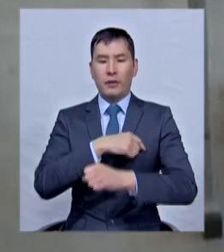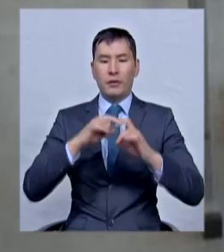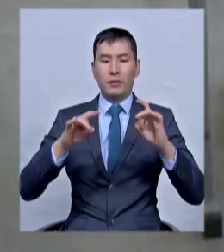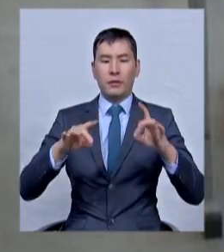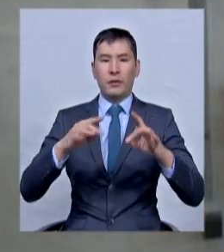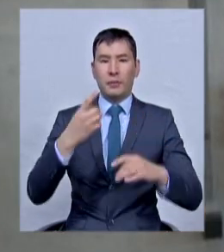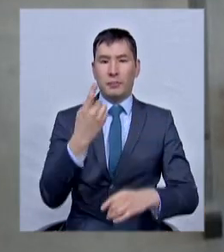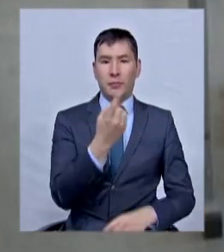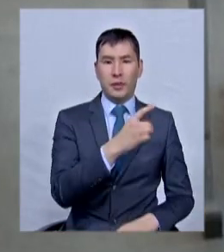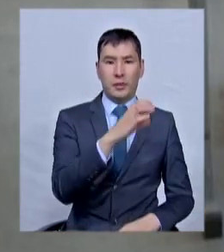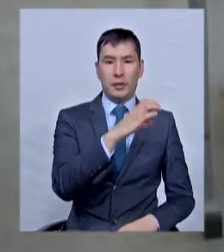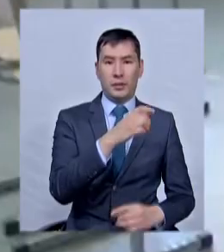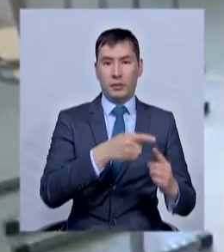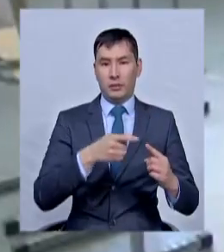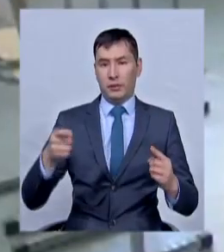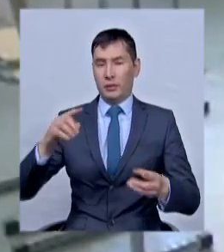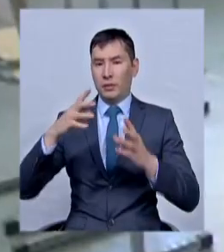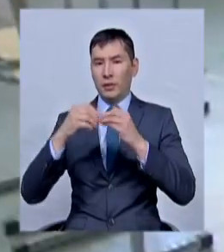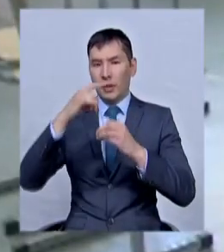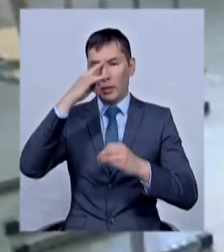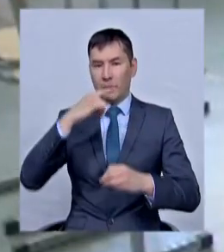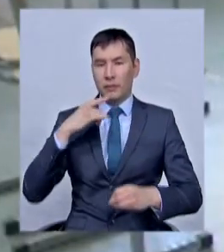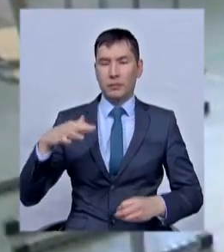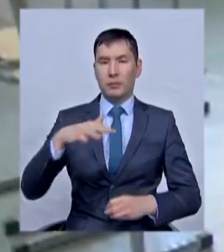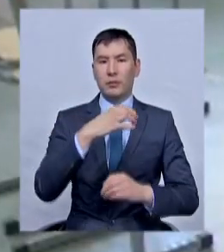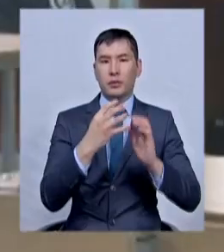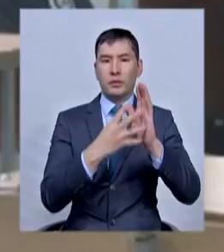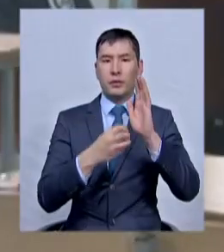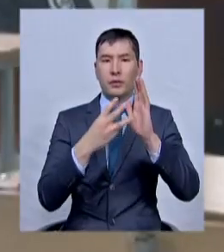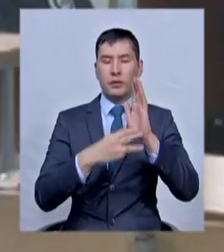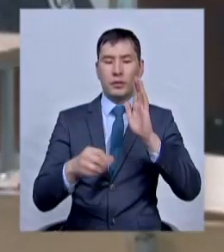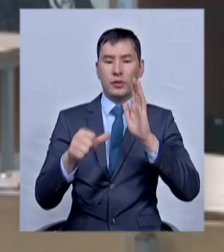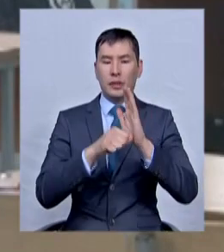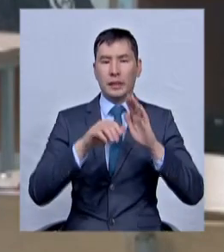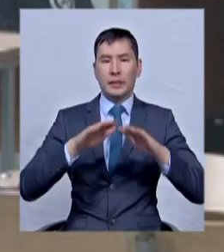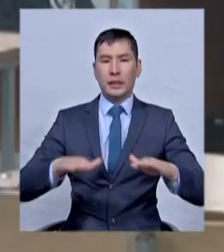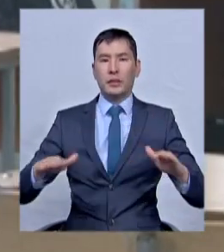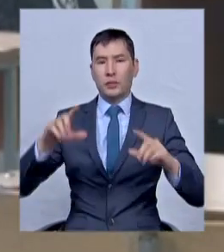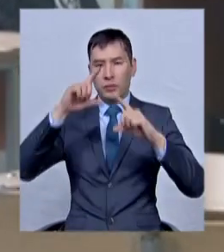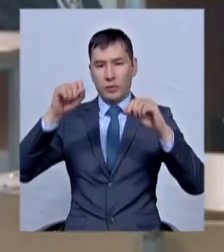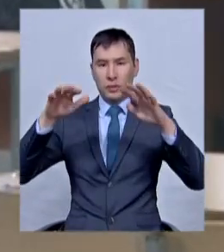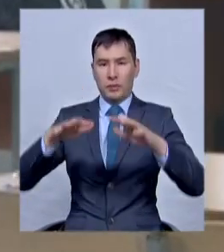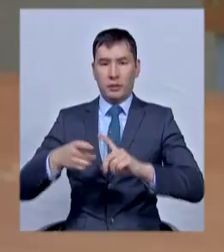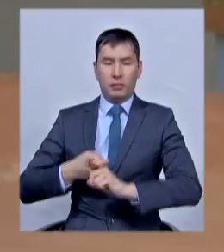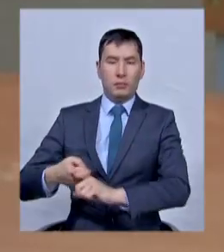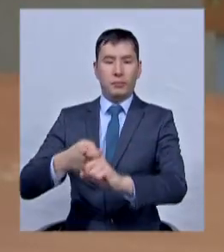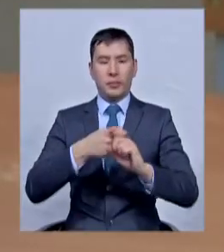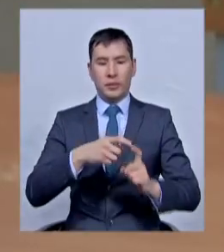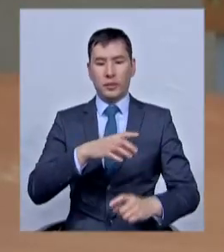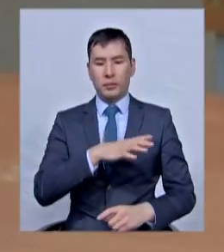1 қыркүйектен 16 қарашаға дейін Қазақстанда 986 оқушы КВИ жұқтырған. Кезекші сыныптарда оқитын балалар